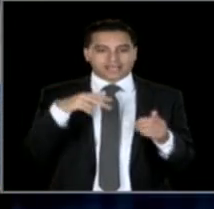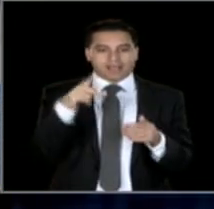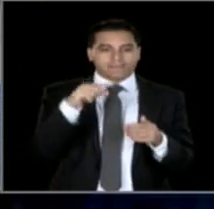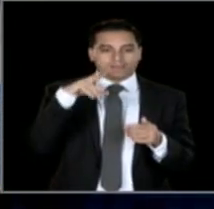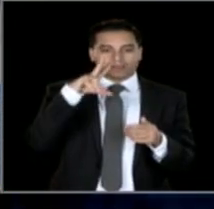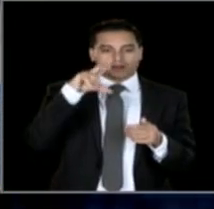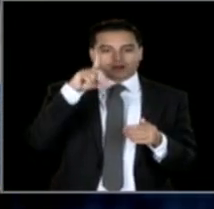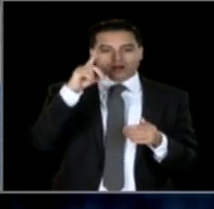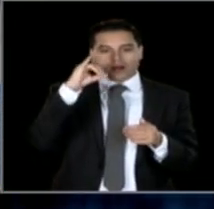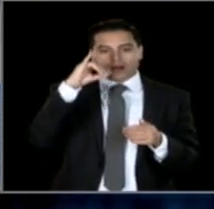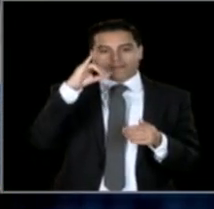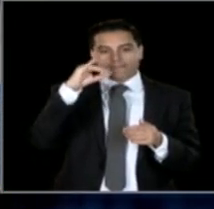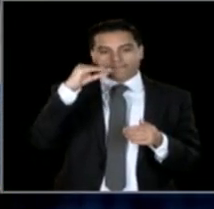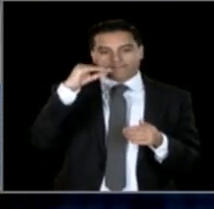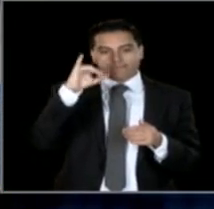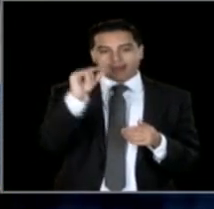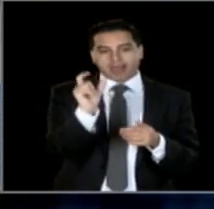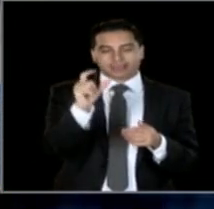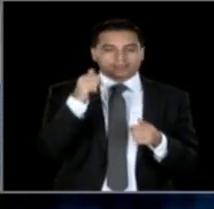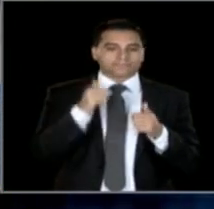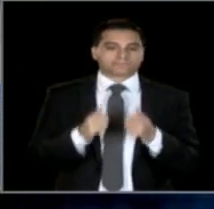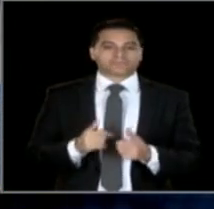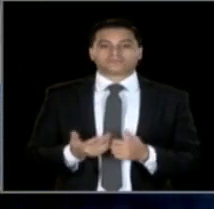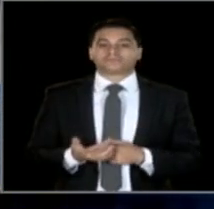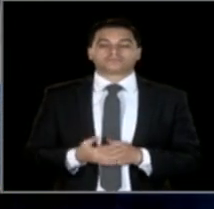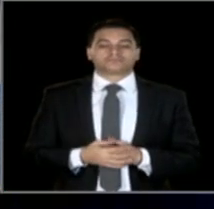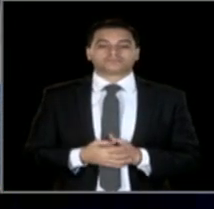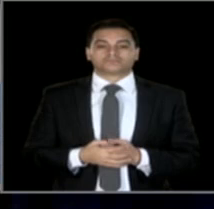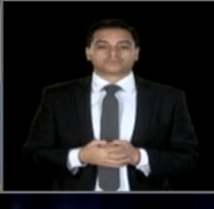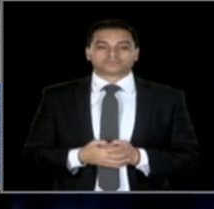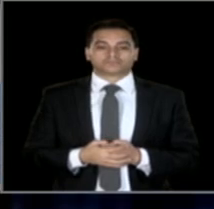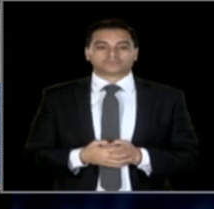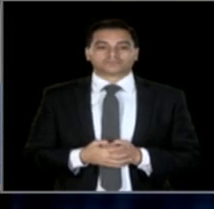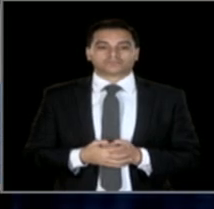التونسي، سيد حجاب، عبد الرحمن الأبنودي.